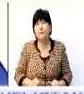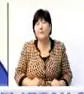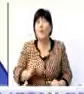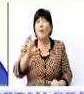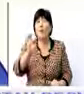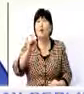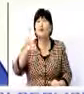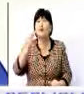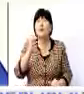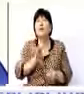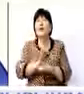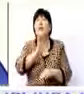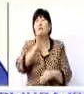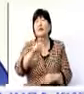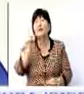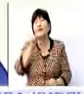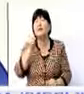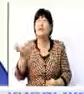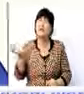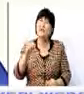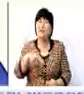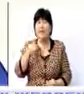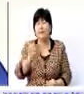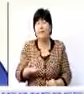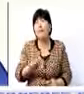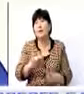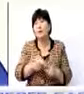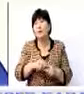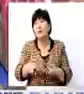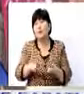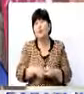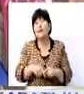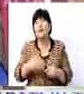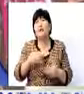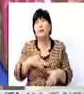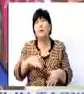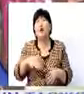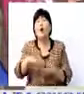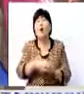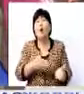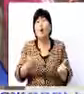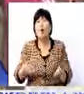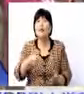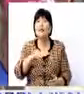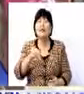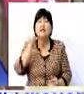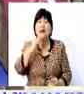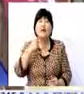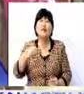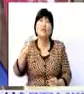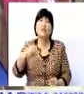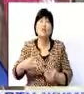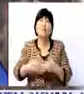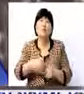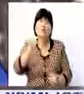Омыртқа жібереміз. Ертең кел деді. Соған ырза болып баратырмын мен. Қоғамдық қабылдауға Тілектес қариядан басқа 20-ға